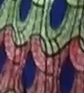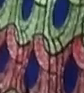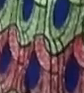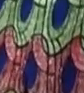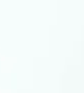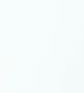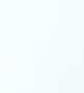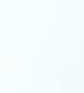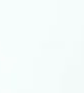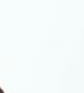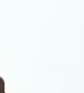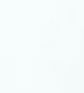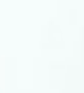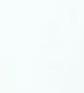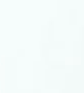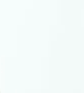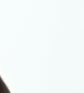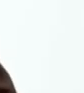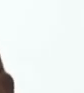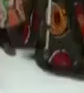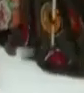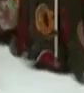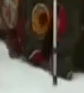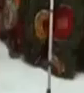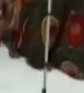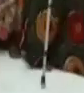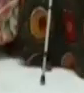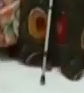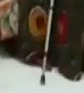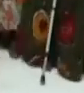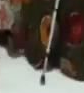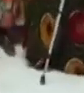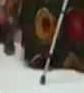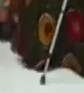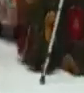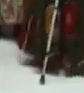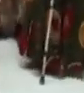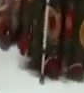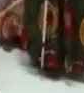wewe umo? Umeshapata hiyo kadi yako. Je, wewe umo?